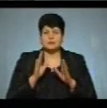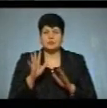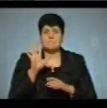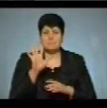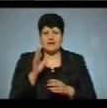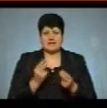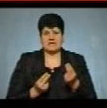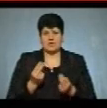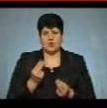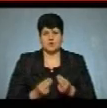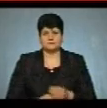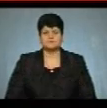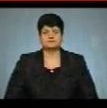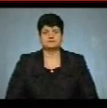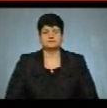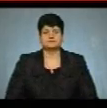5 ігор.